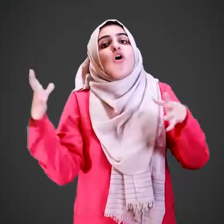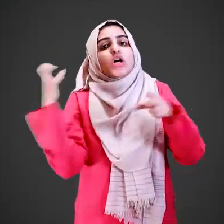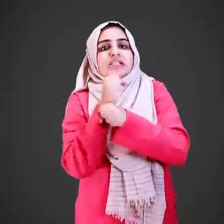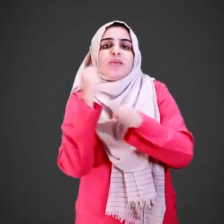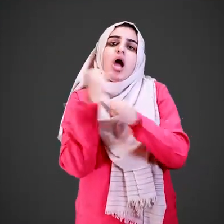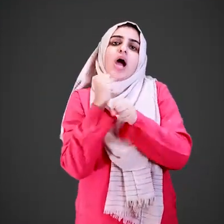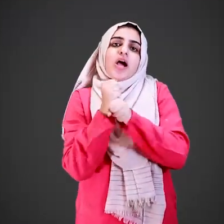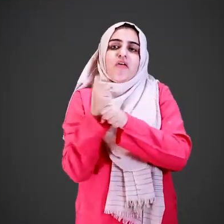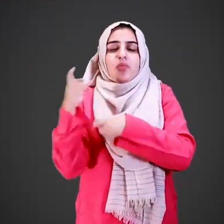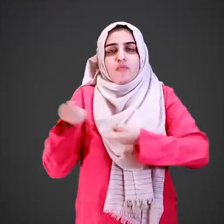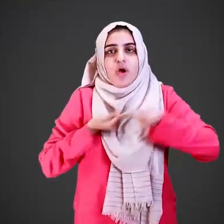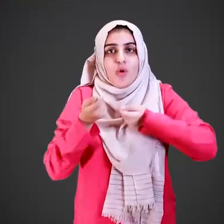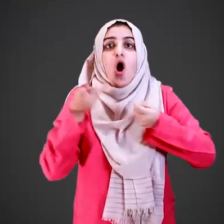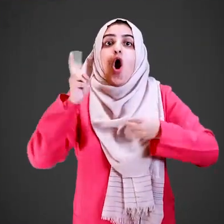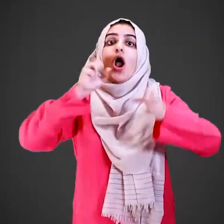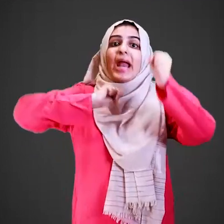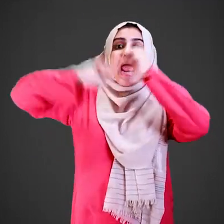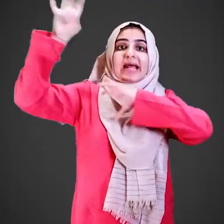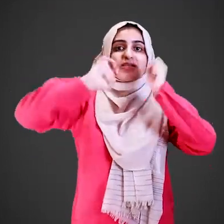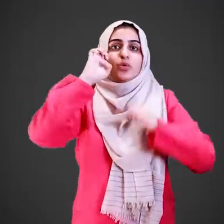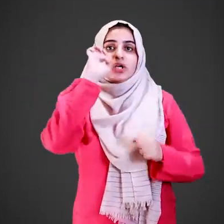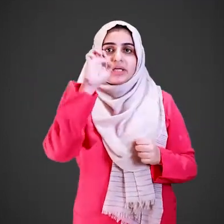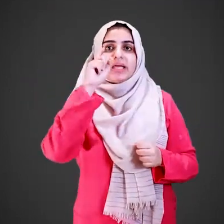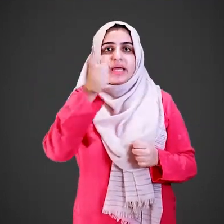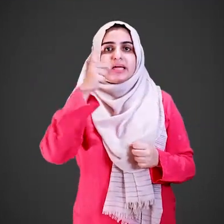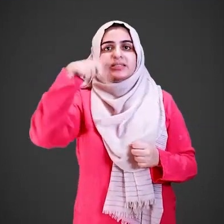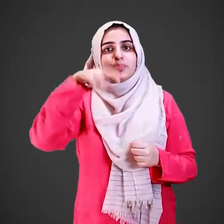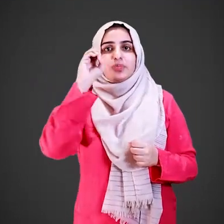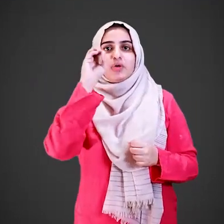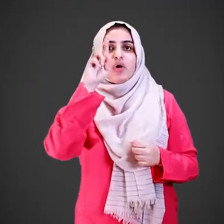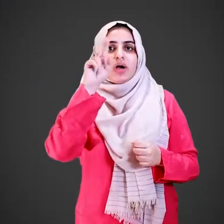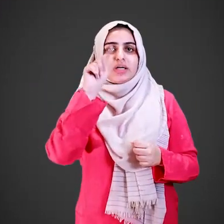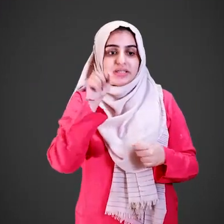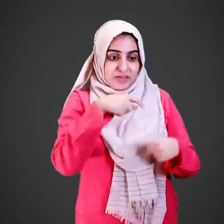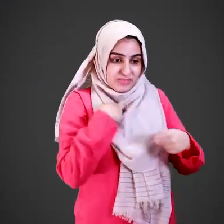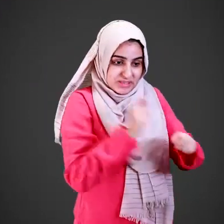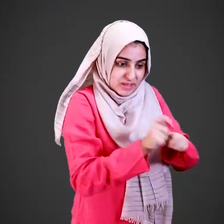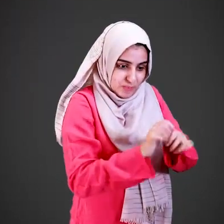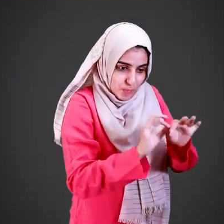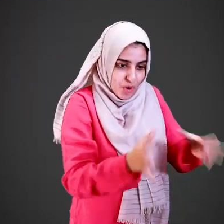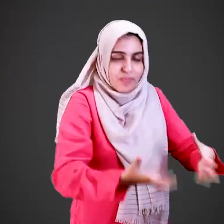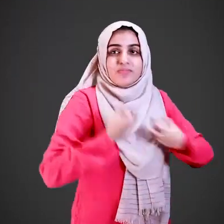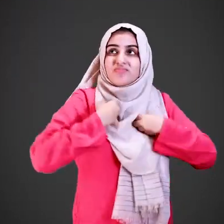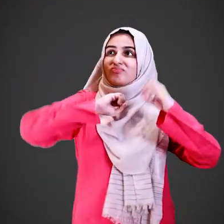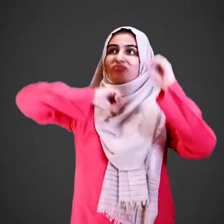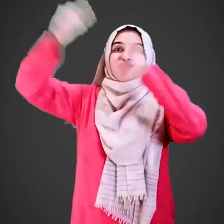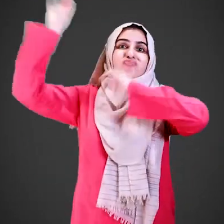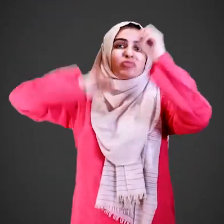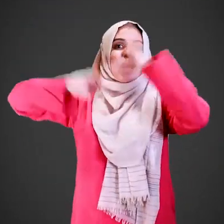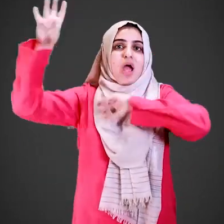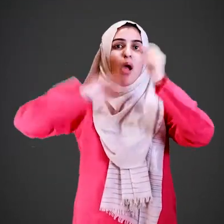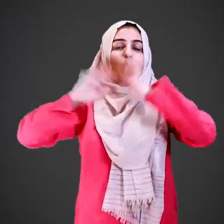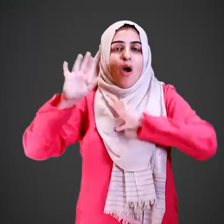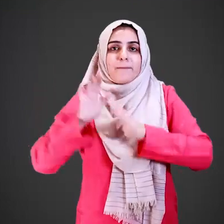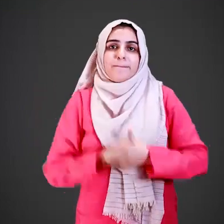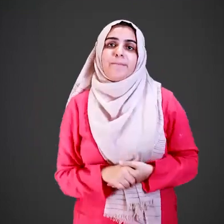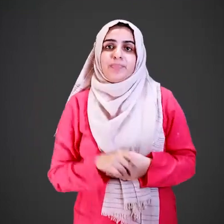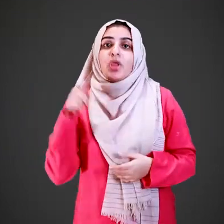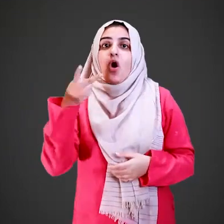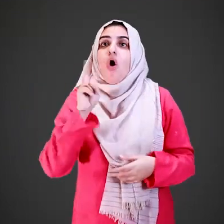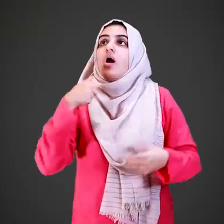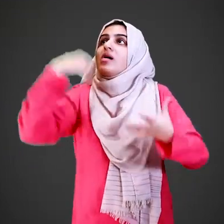सारा कैप्चर करता है। फिर इन्वेस्टमेंट, जितनी भी इंडस्ट्रीज़ लगती हैं, लोग इन्वेस्ट करते हैं, बिजनेसेस आते हैं, उसमें जो पैसा लग रहा है वो